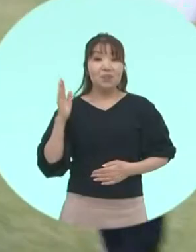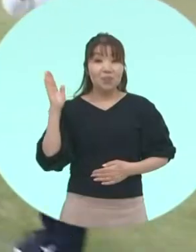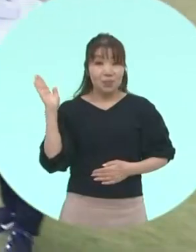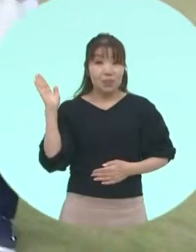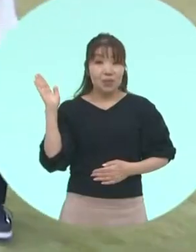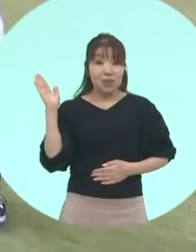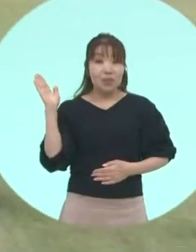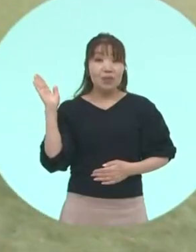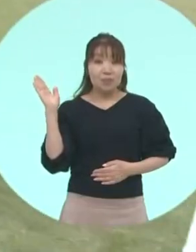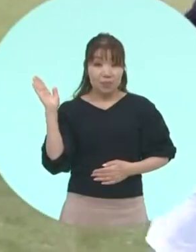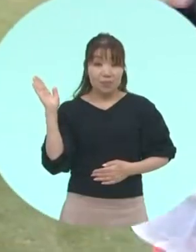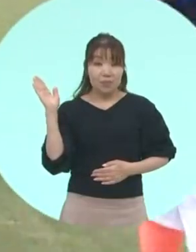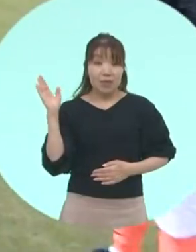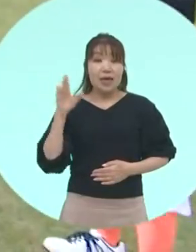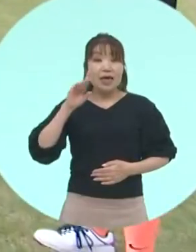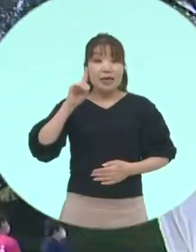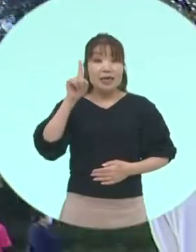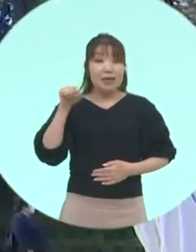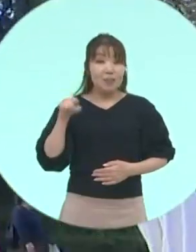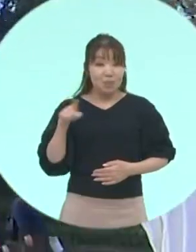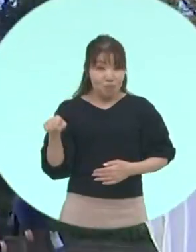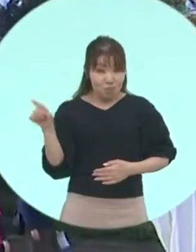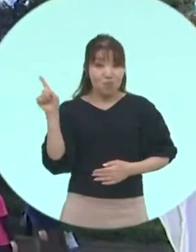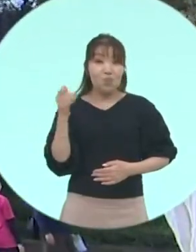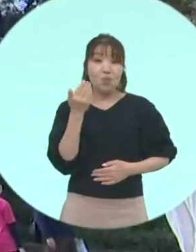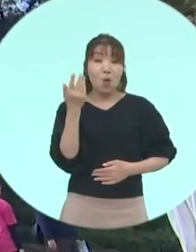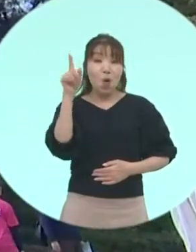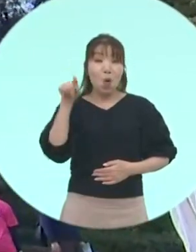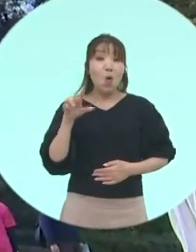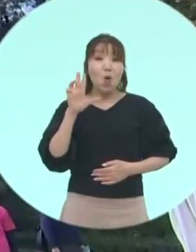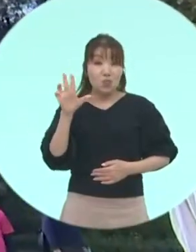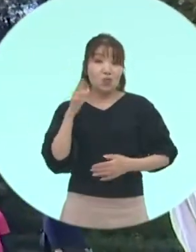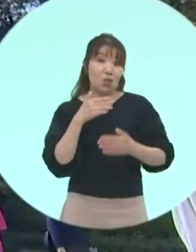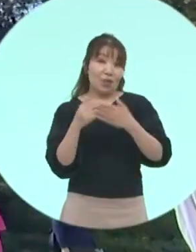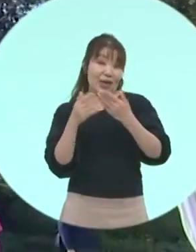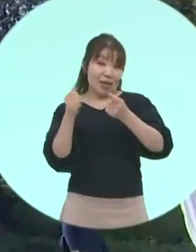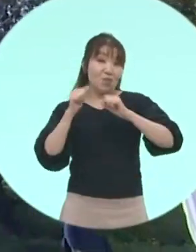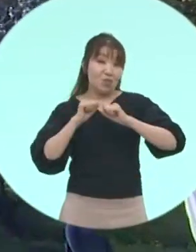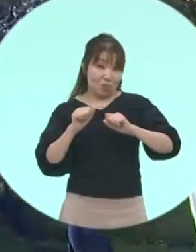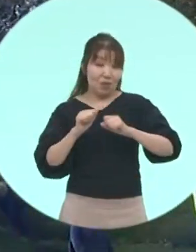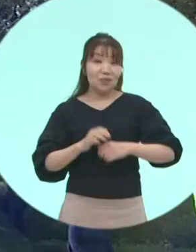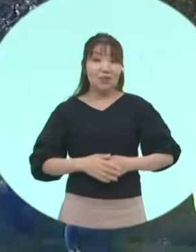まずはこちら金ボールを体験させていただきます。